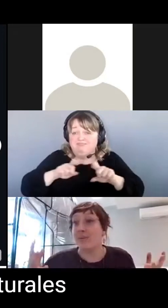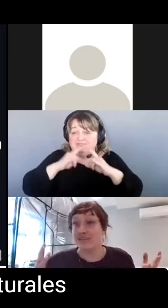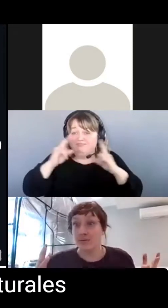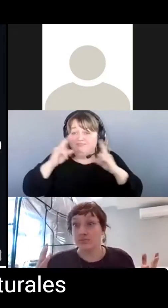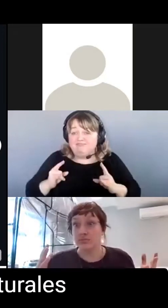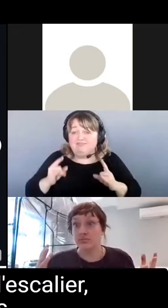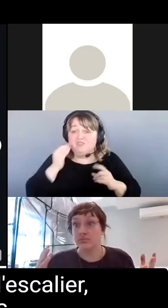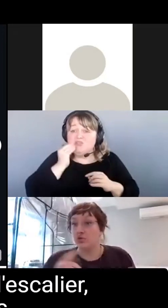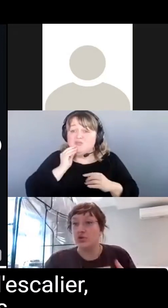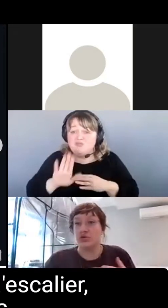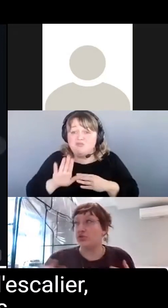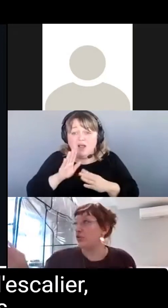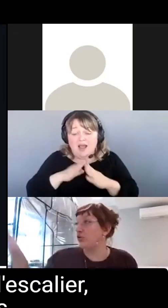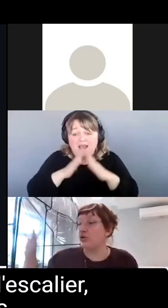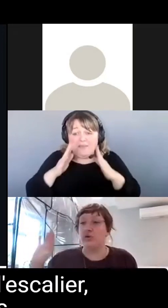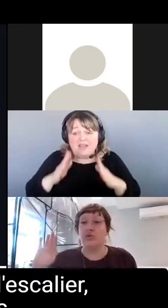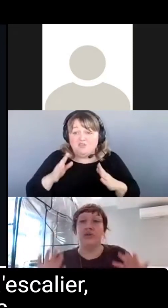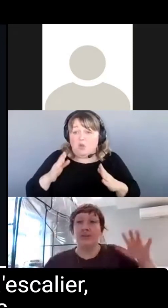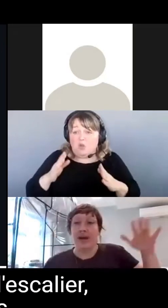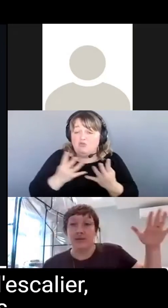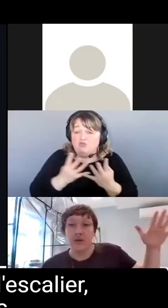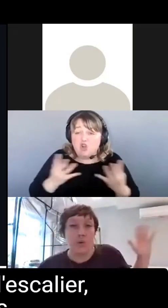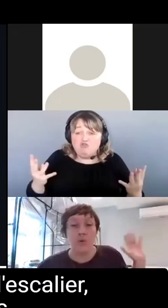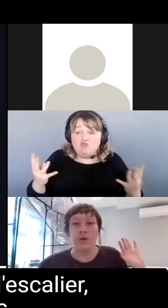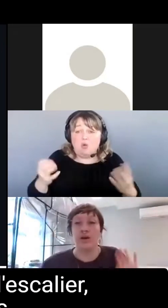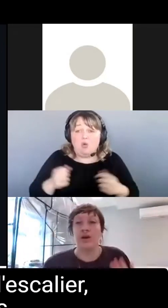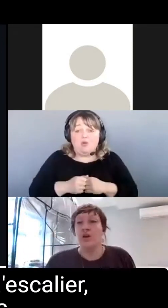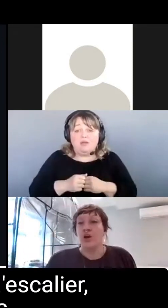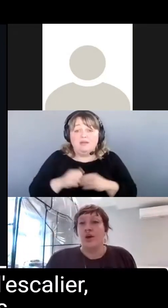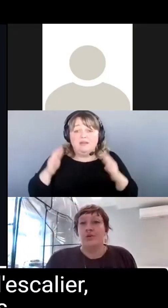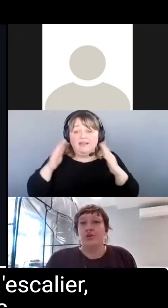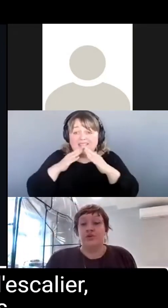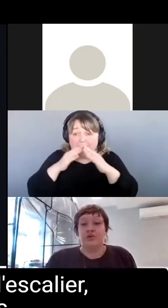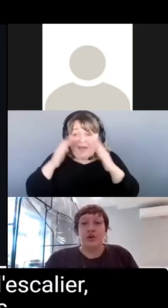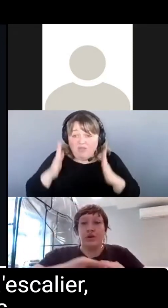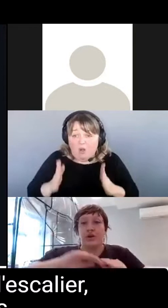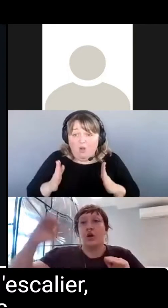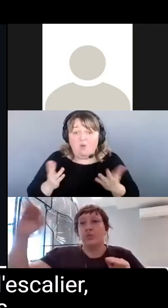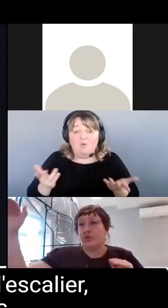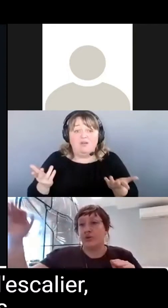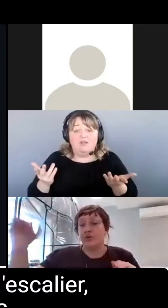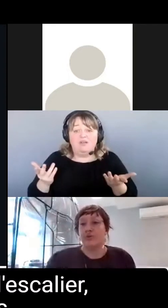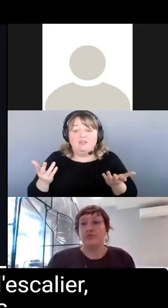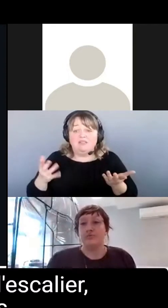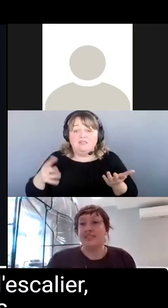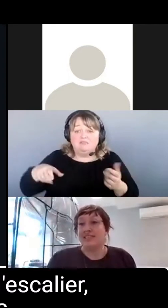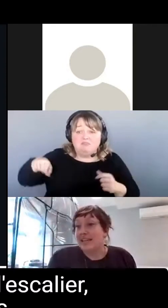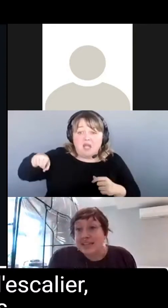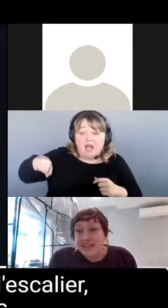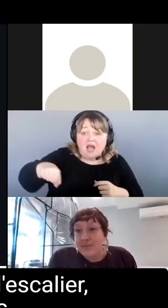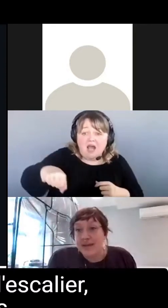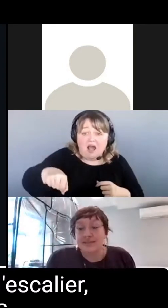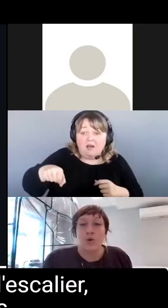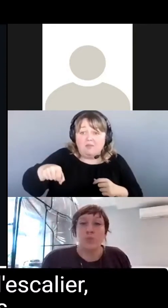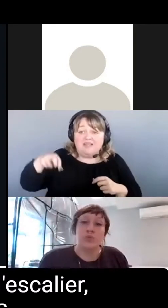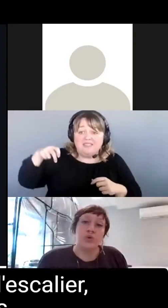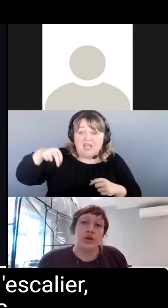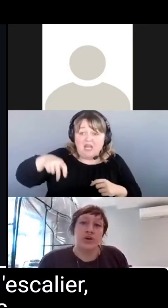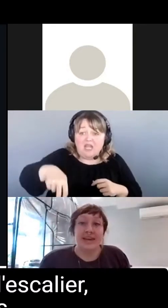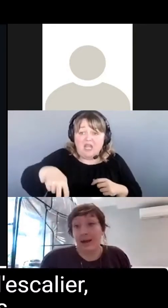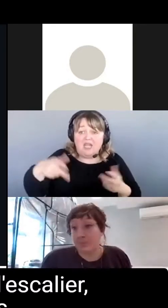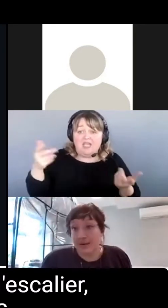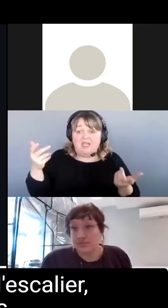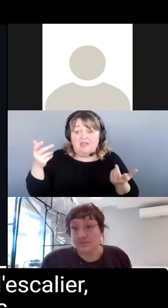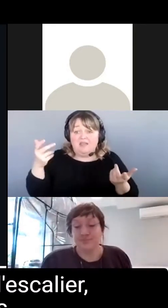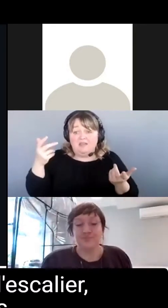qu'on a à la maison. Une clôture, un cabanon, notre rampe d'escalier, par exemple, pour